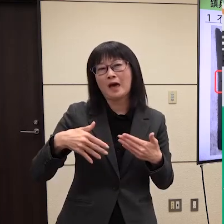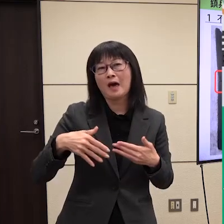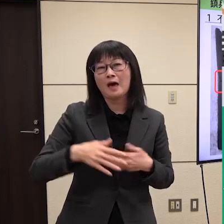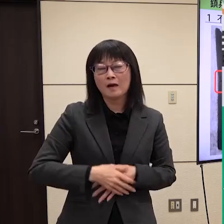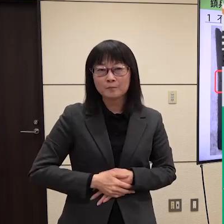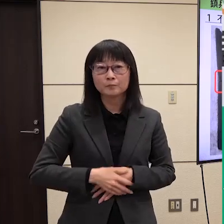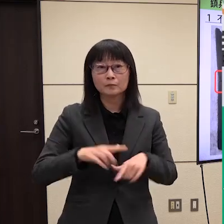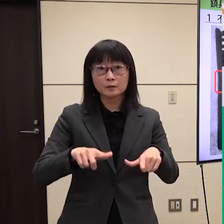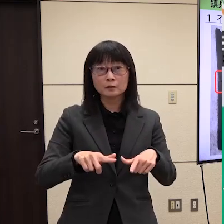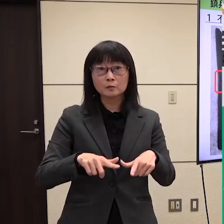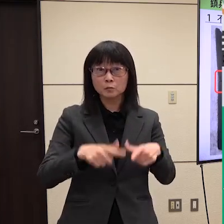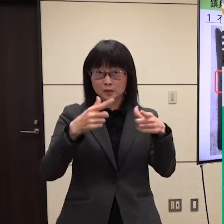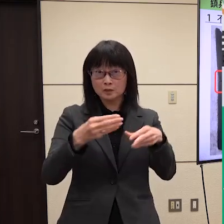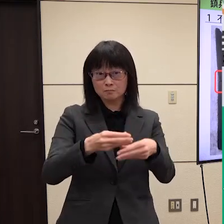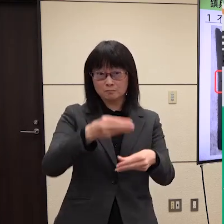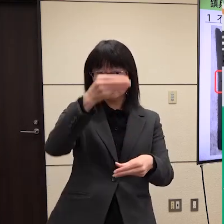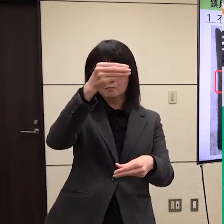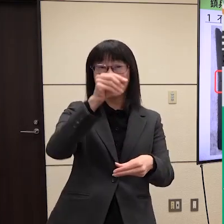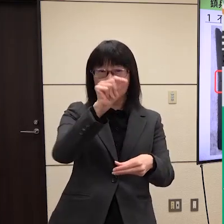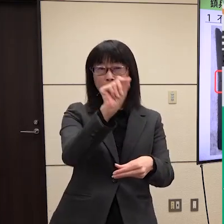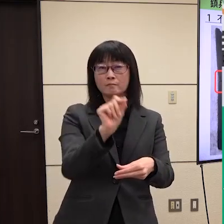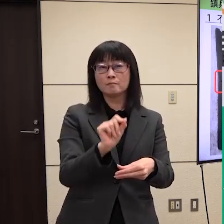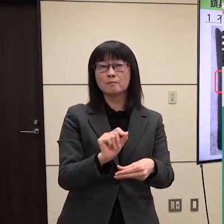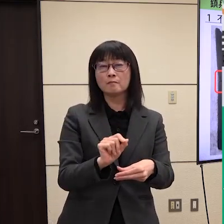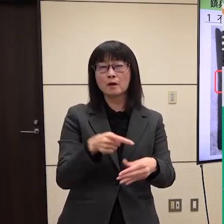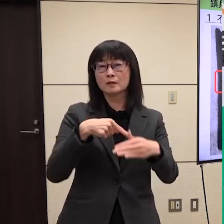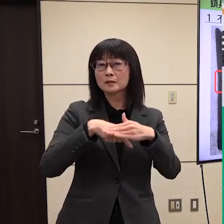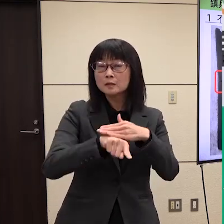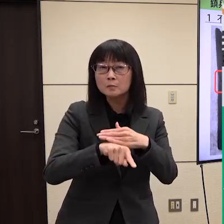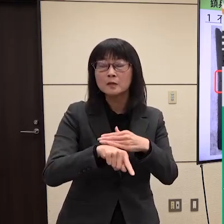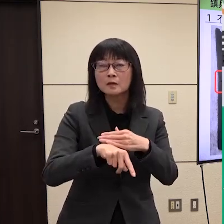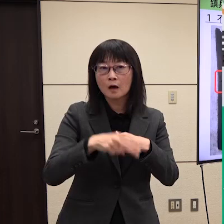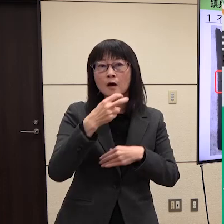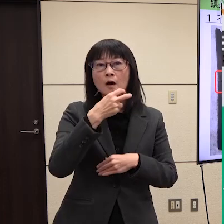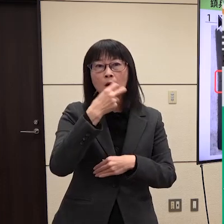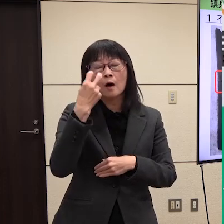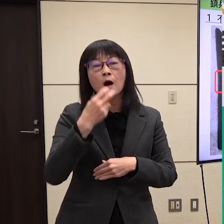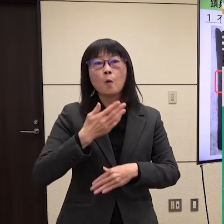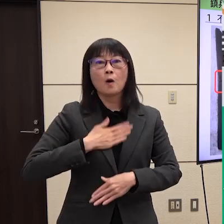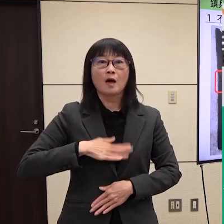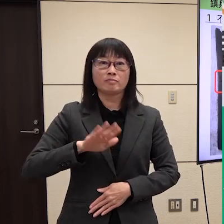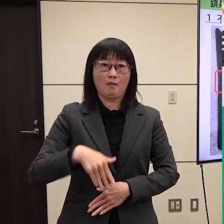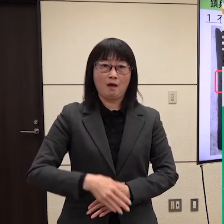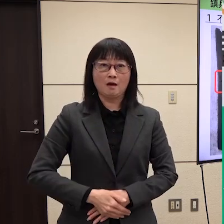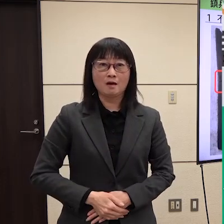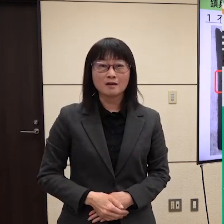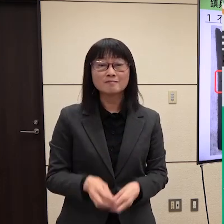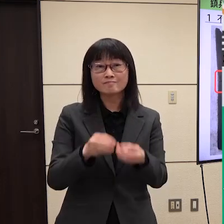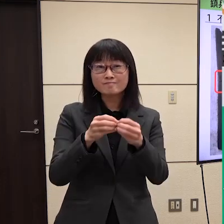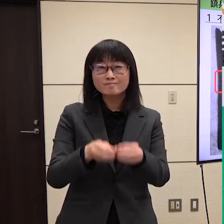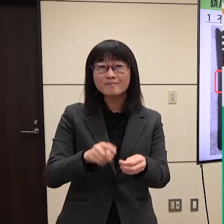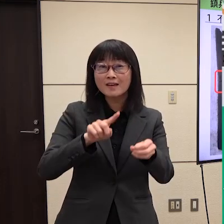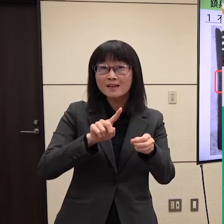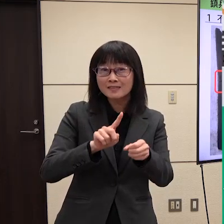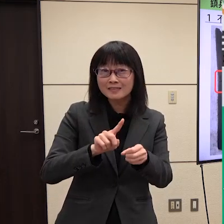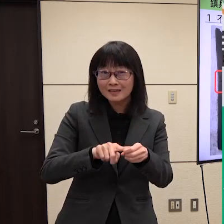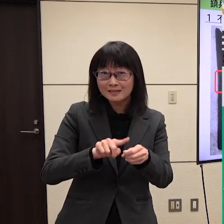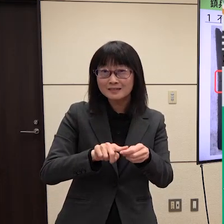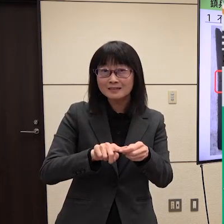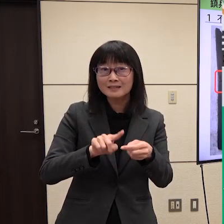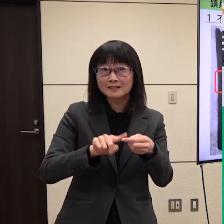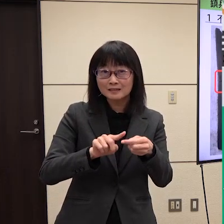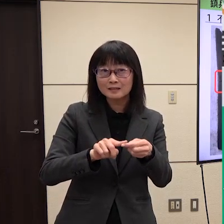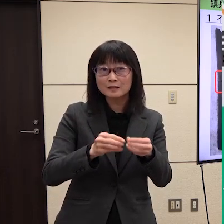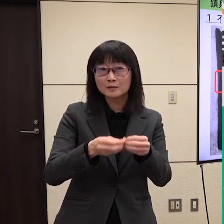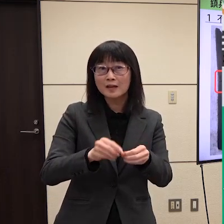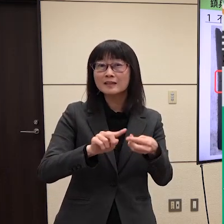ですね、意味が判明したという次第であります。具体的にはですね、まあ、ここの赤の部分がそうなん